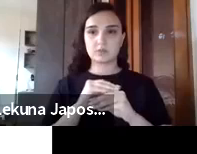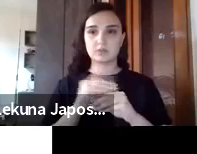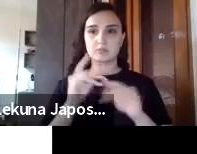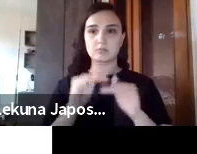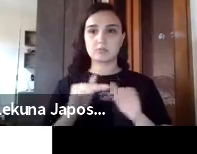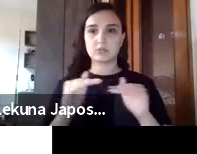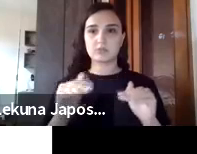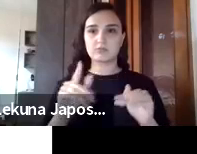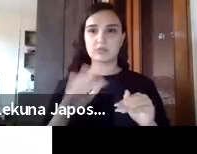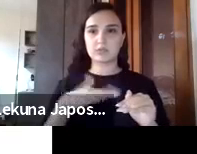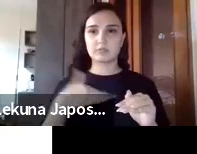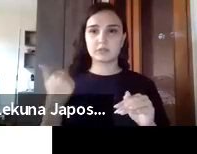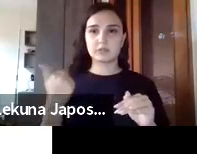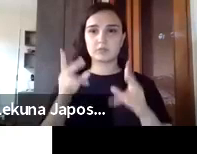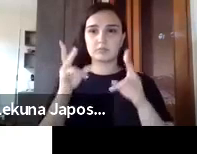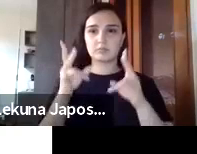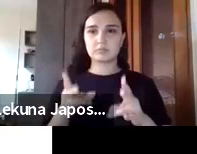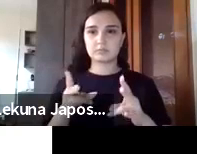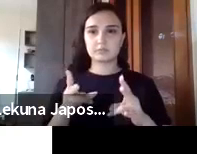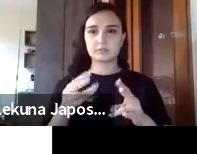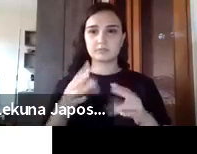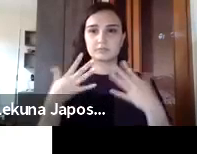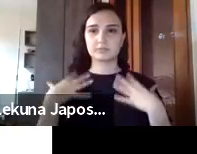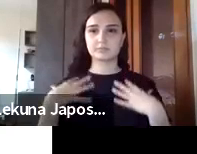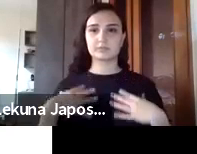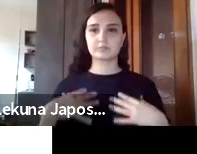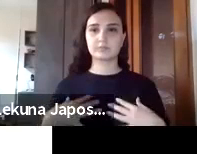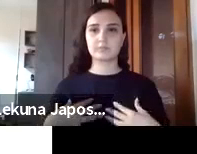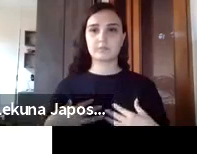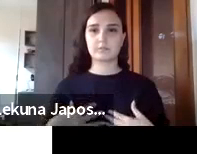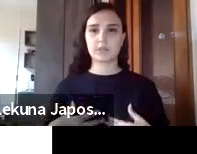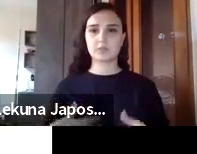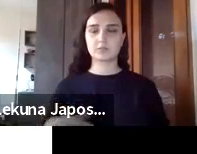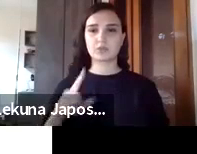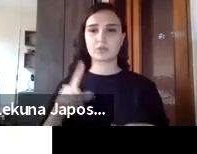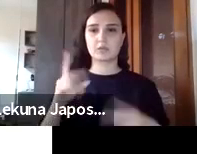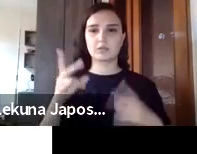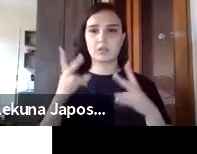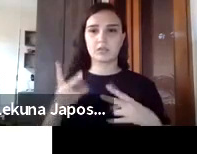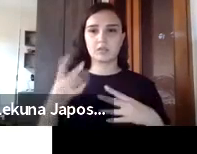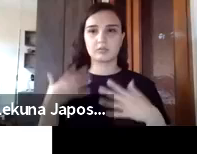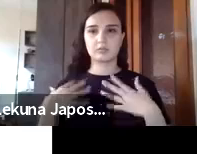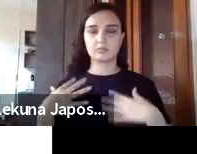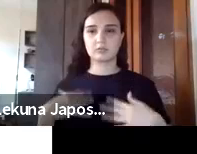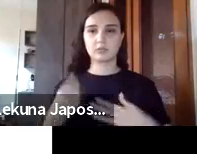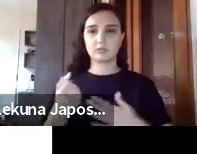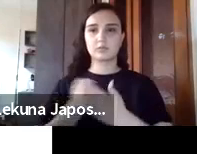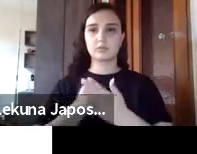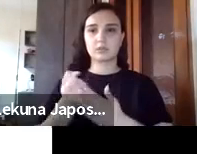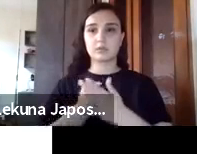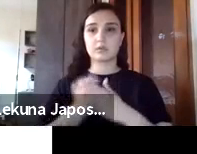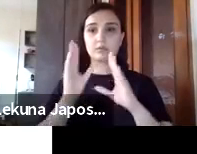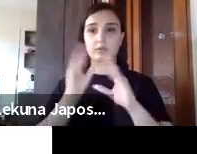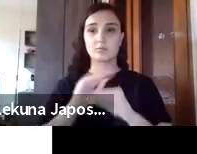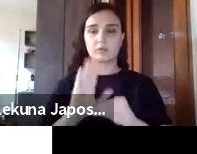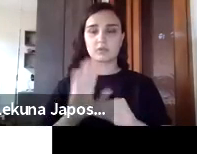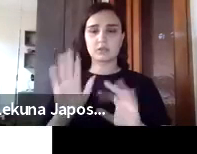ბავშვიც არ მინდა რომ დასვრილი იყოს, ან მაისური, რომელზეც აი რაღაცა დაესვარ, ან გაუთვება ვერ მოვასწარი,